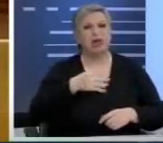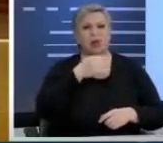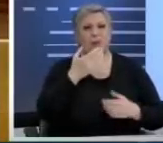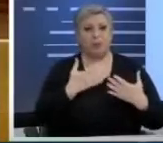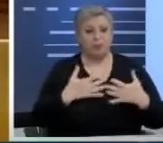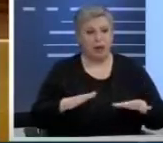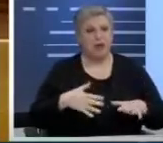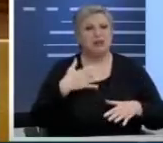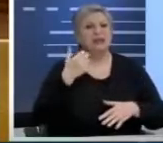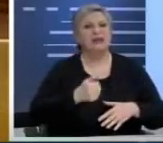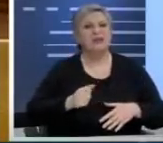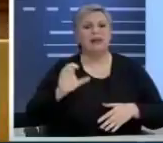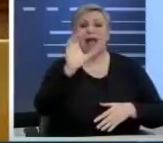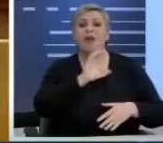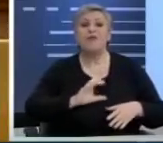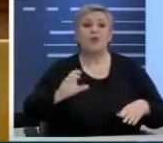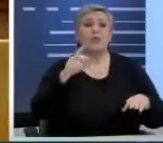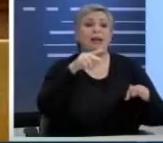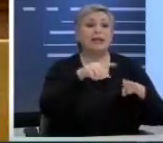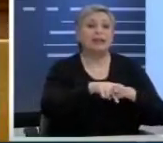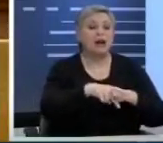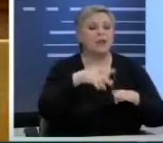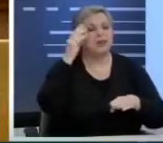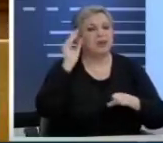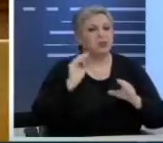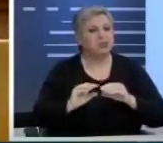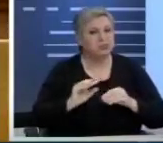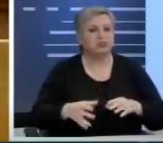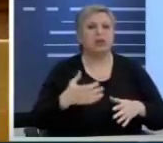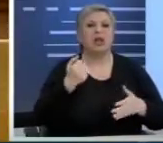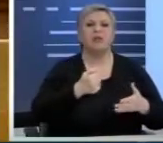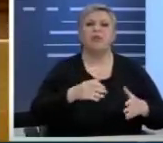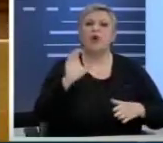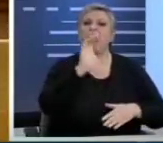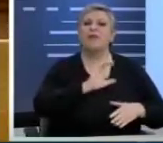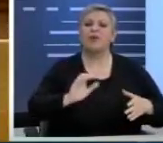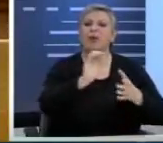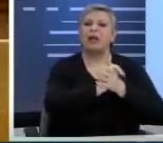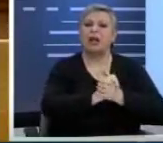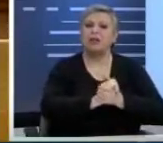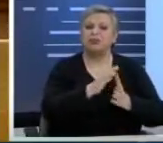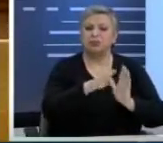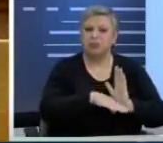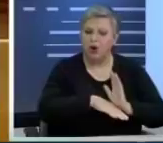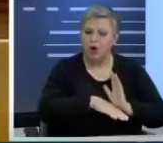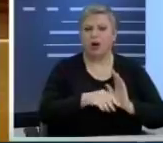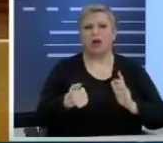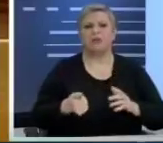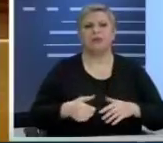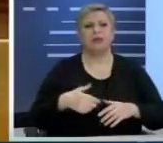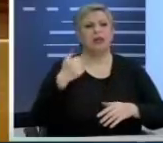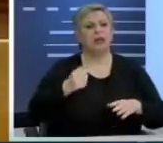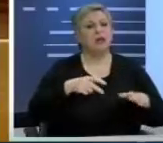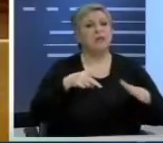την Ευρωπαϊκή Τράπεζα Επενδύσεων, τα ΕΣΠΑ. Έχουμε και τις τράπεζες που άκουσα να